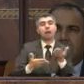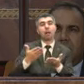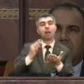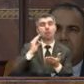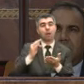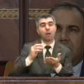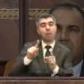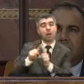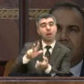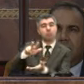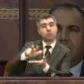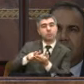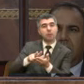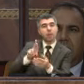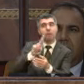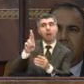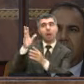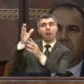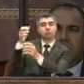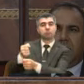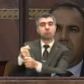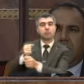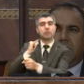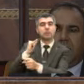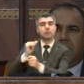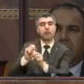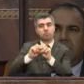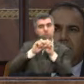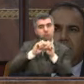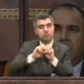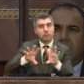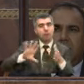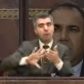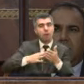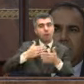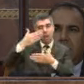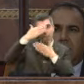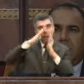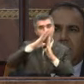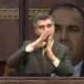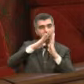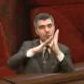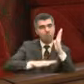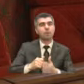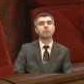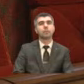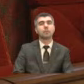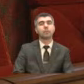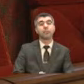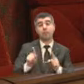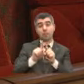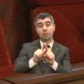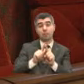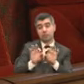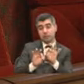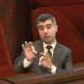صاحب الجلالة نصره الله وتم تعميمه على جماعة التراب الوطني. إلا أنه المصادر